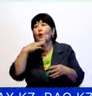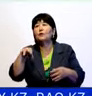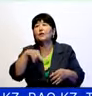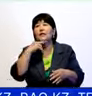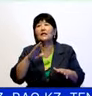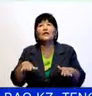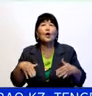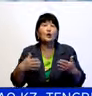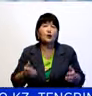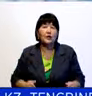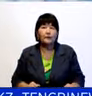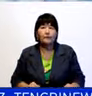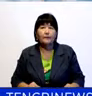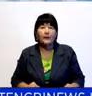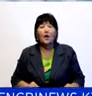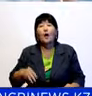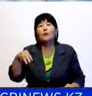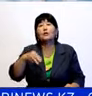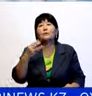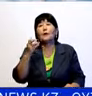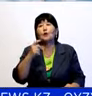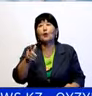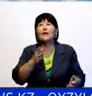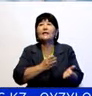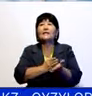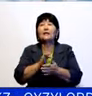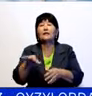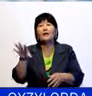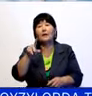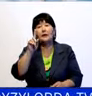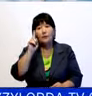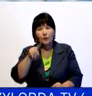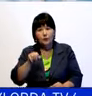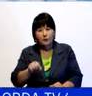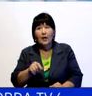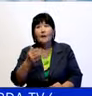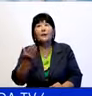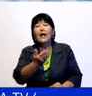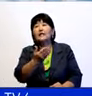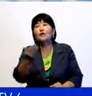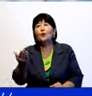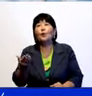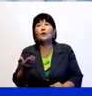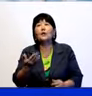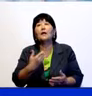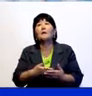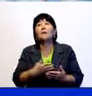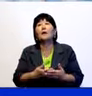назарына ұсынылды. Мұстафа Шоқай саясаткер, ол мысалға полиглот екен білулеріңіз мүмкін. Ал бірақ сіздер оның